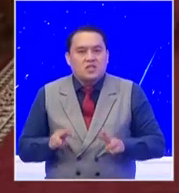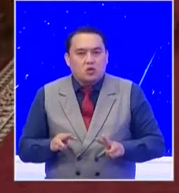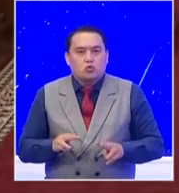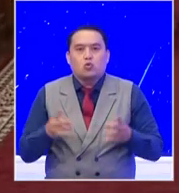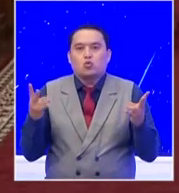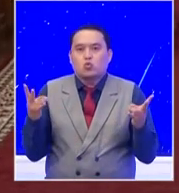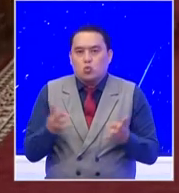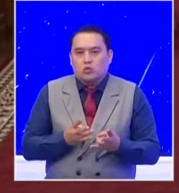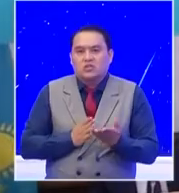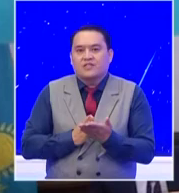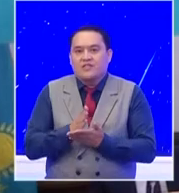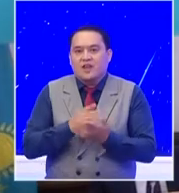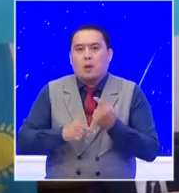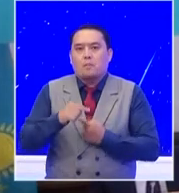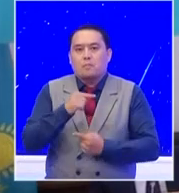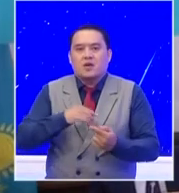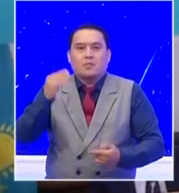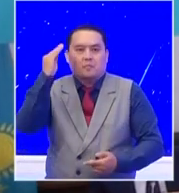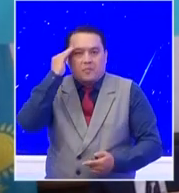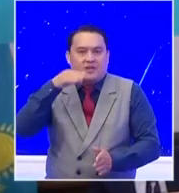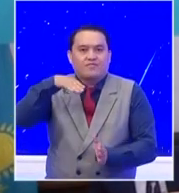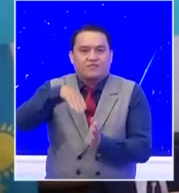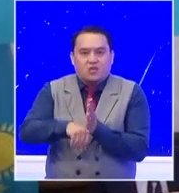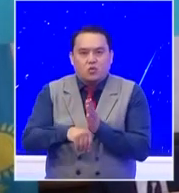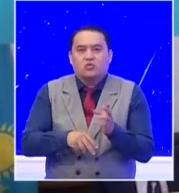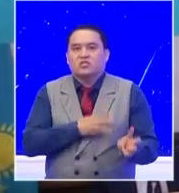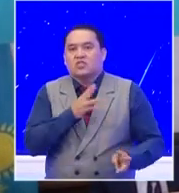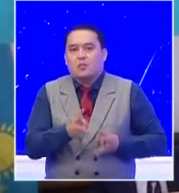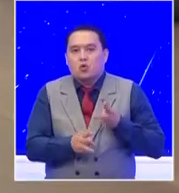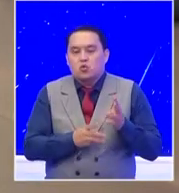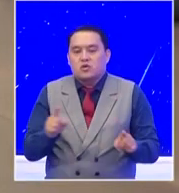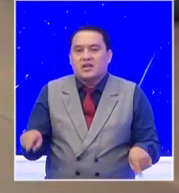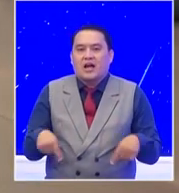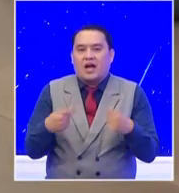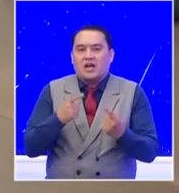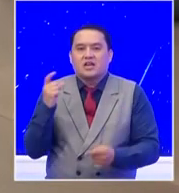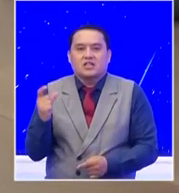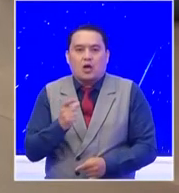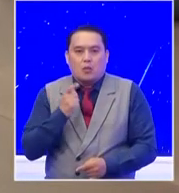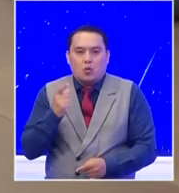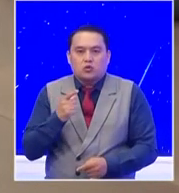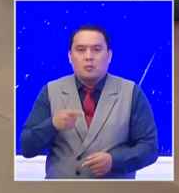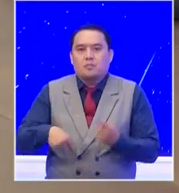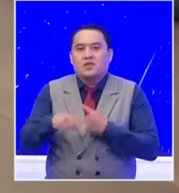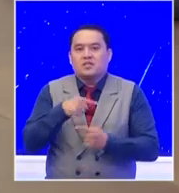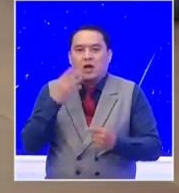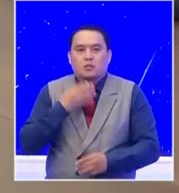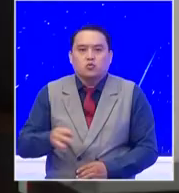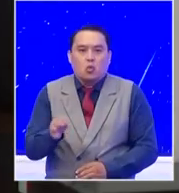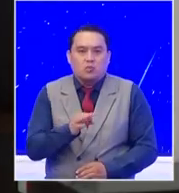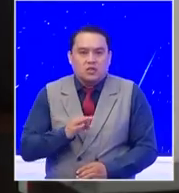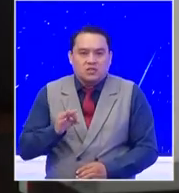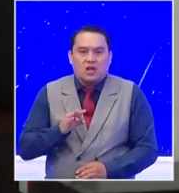о нуждах в сфере бизнеса и о мерах, внедряемых для стимулирования экономики. Высказались и предприниматели